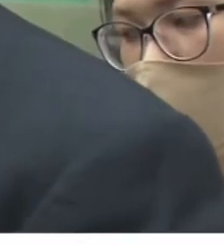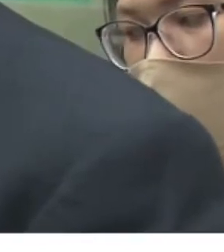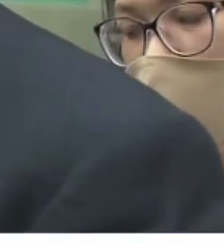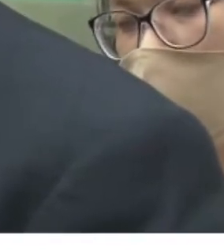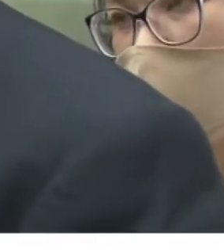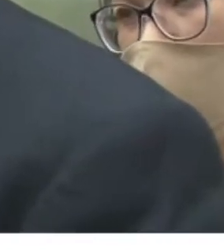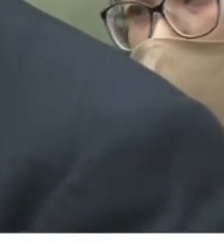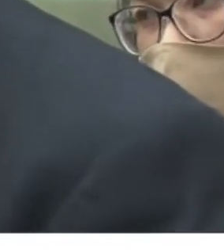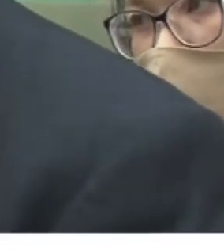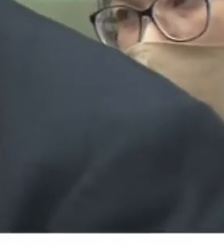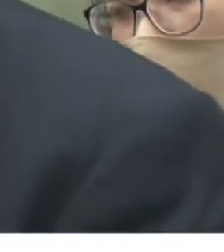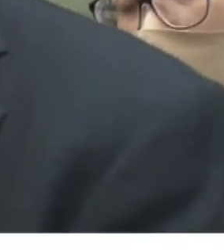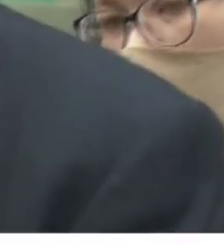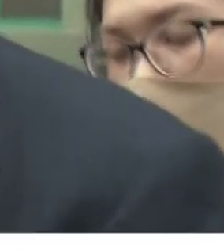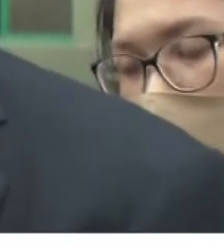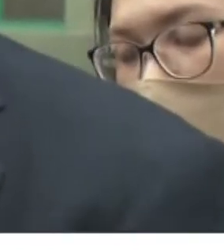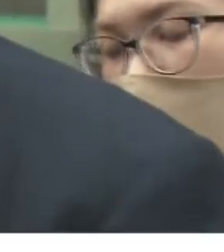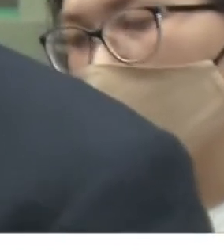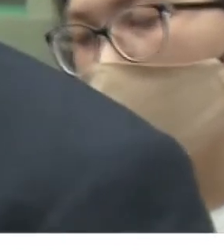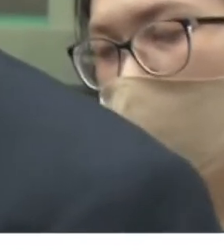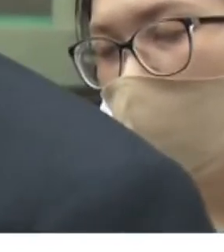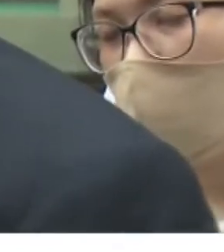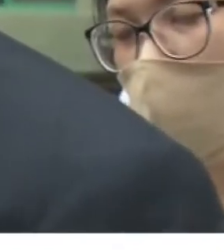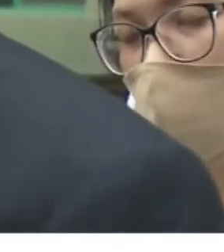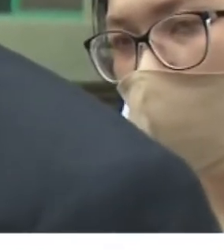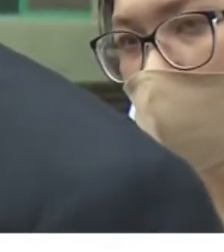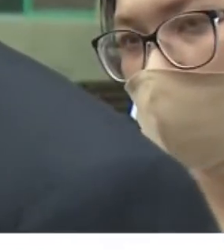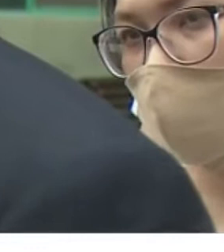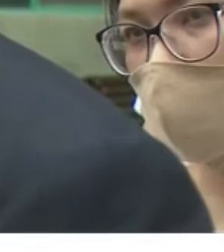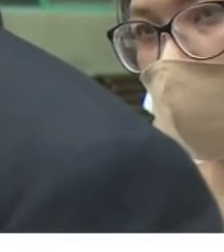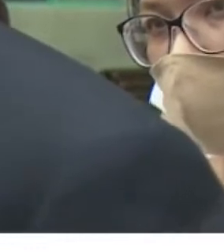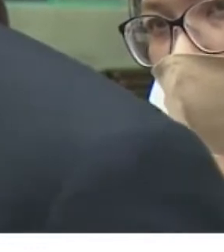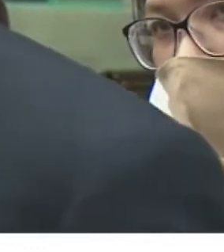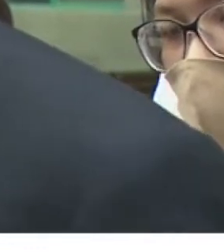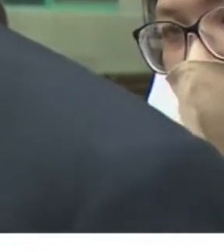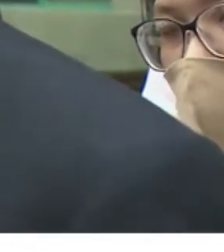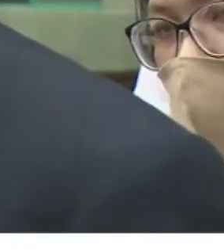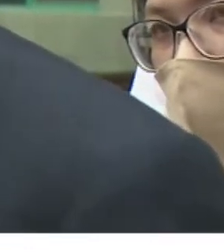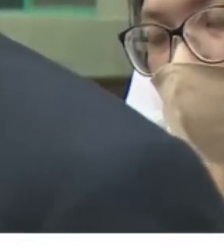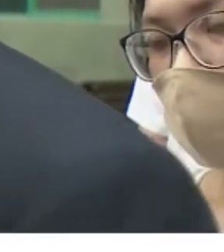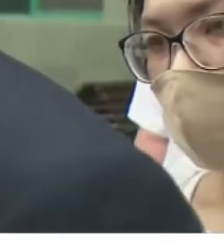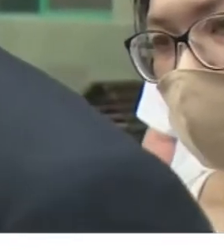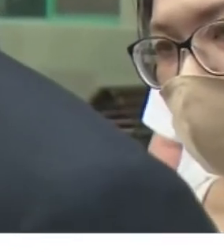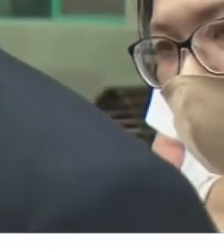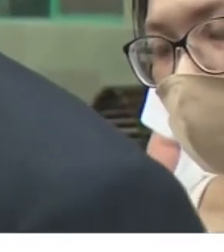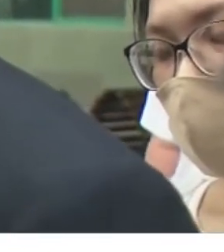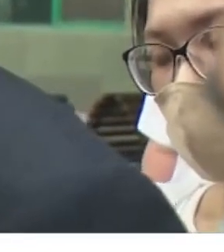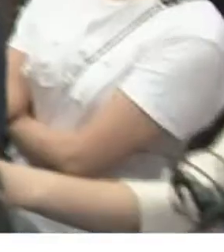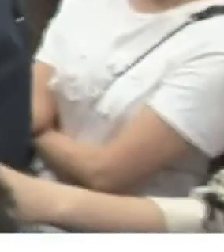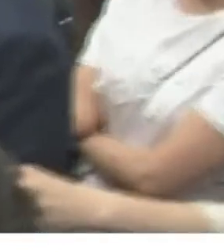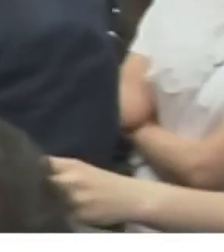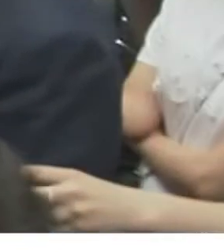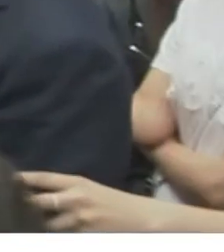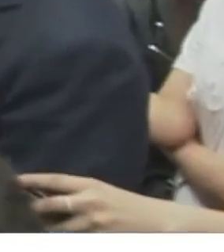болатын болса, олар қанша дегенмен мәселе бар ол жерде. Сондықтан сол жағын ойлау керек. вот қауіпсіздігін толықтай қамтамасыз ететін болса, бұл екінші